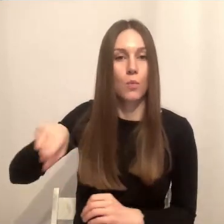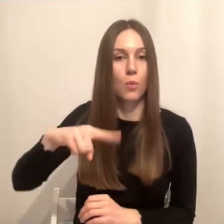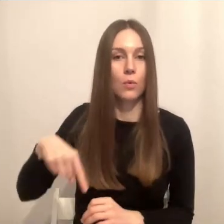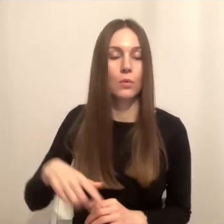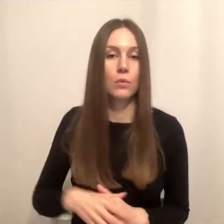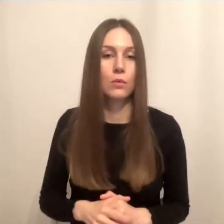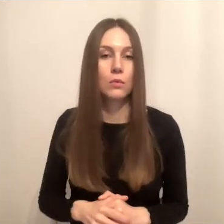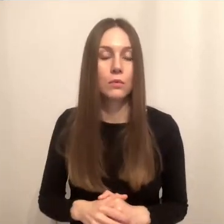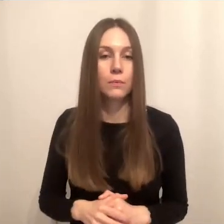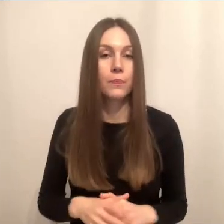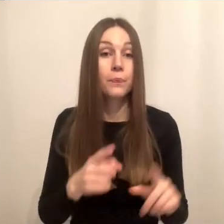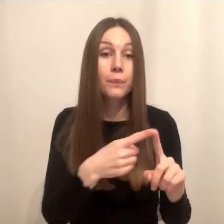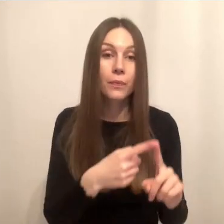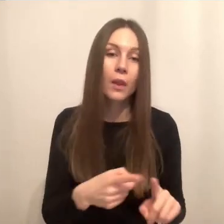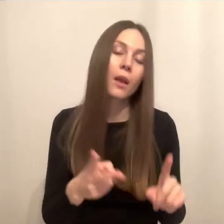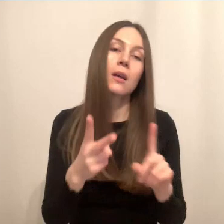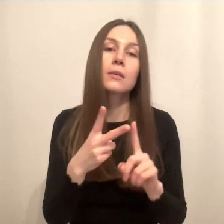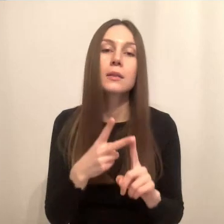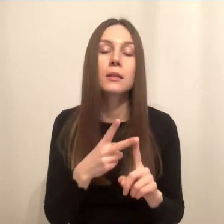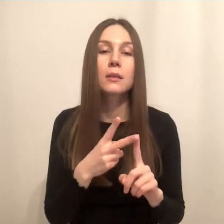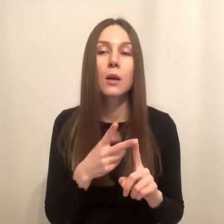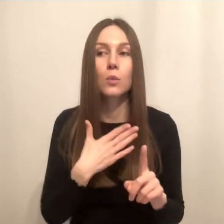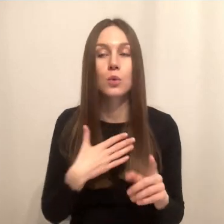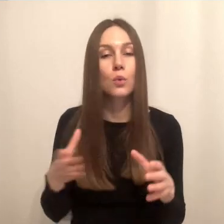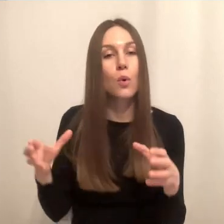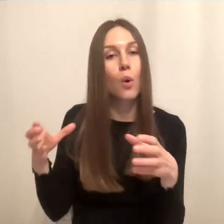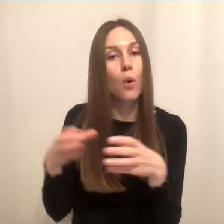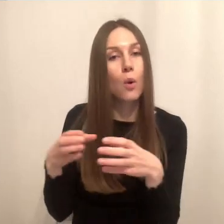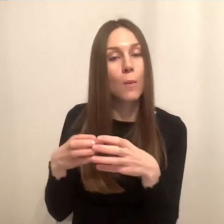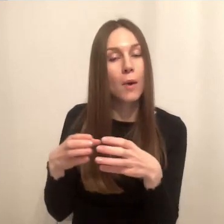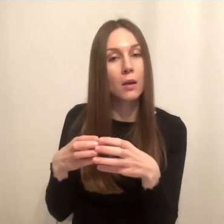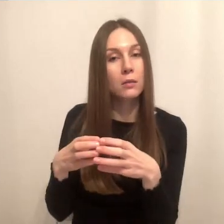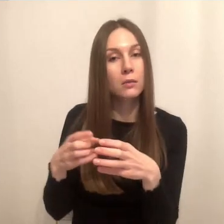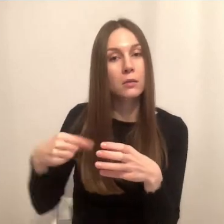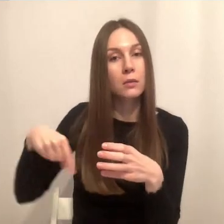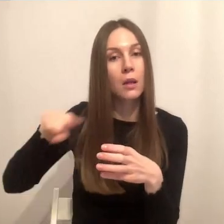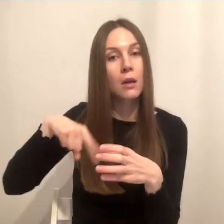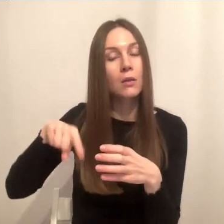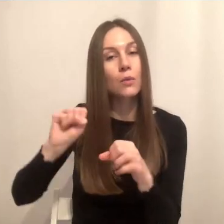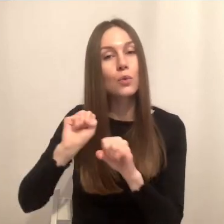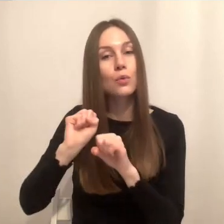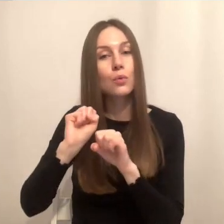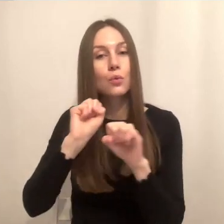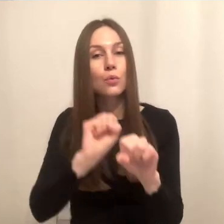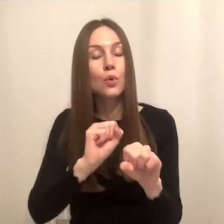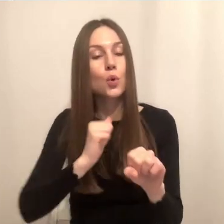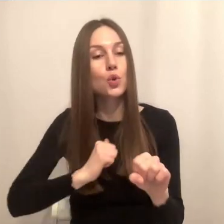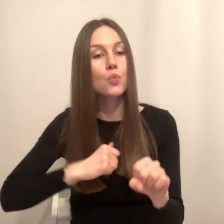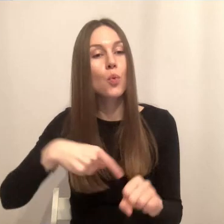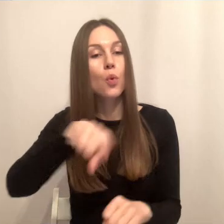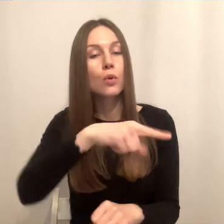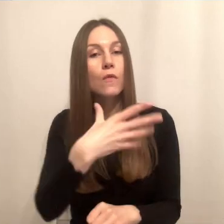vienas dalykas. Kitas aspektas, kad mūsų komanda irgi visada gina žmonių interesus